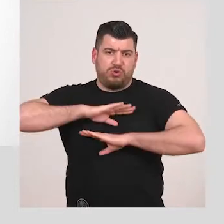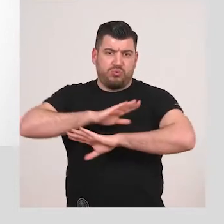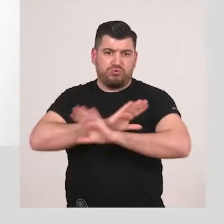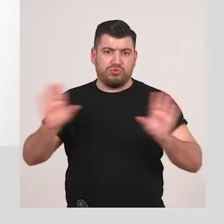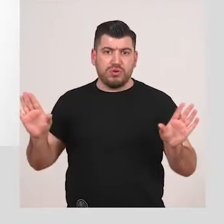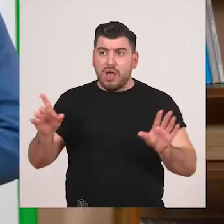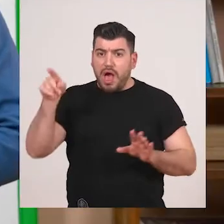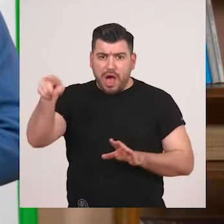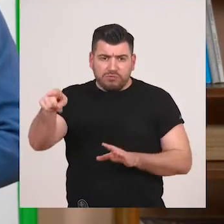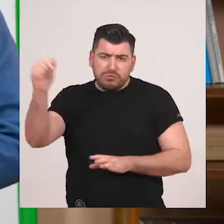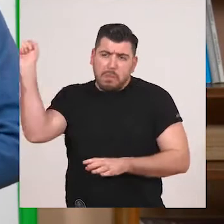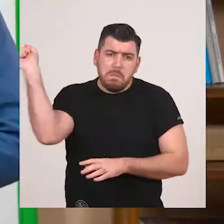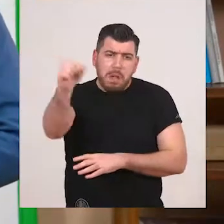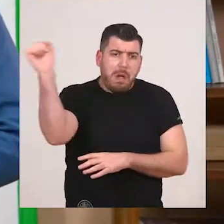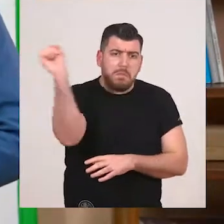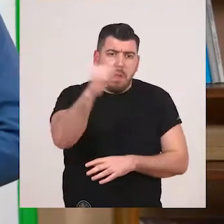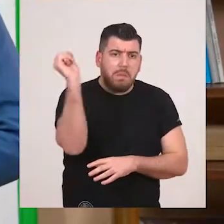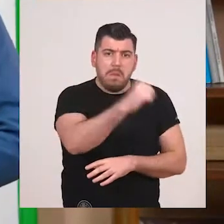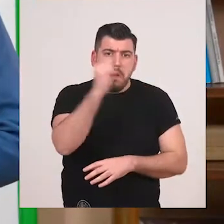της κανένας δεν μπορεί να αντισταθεί.